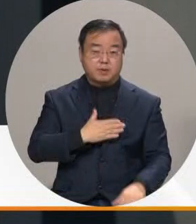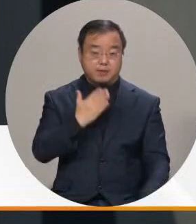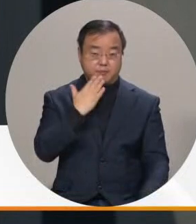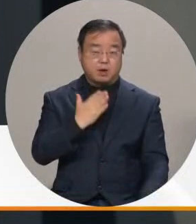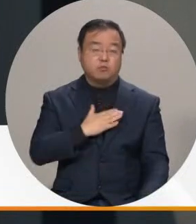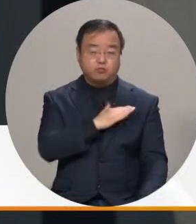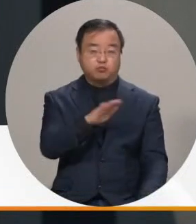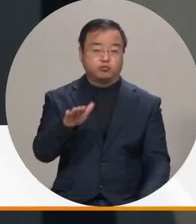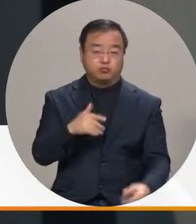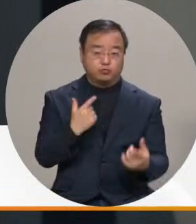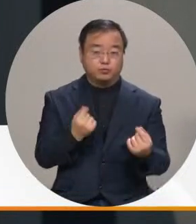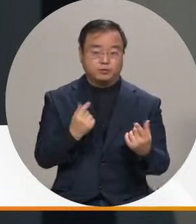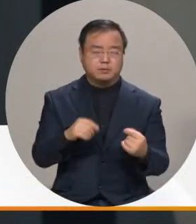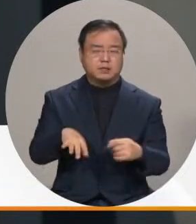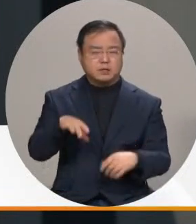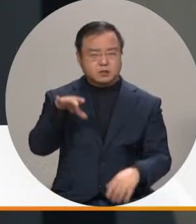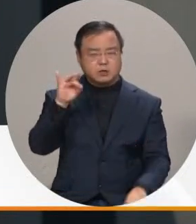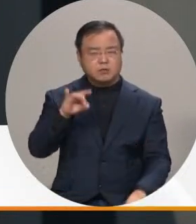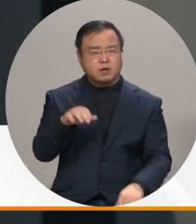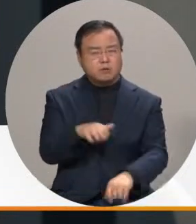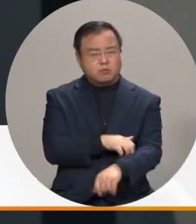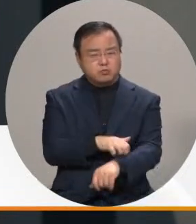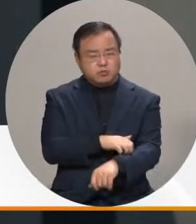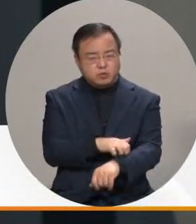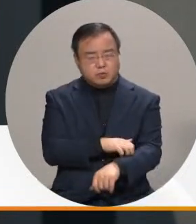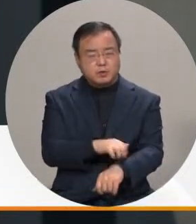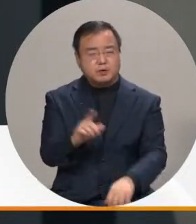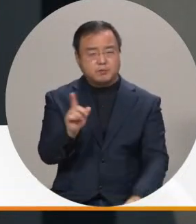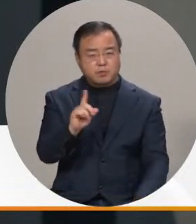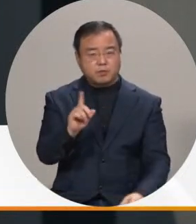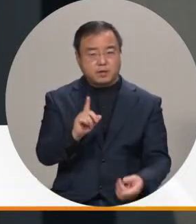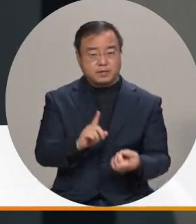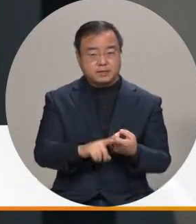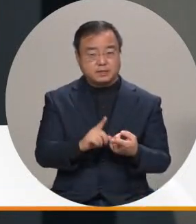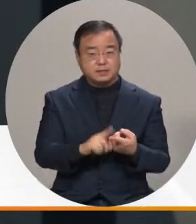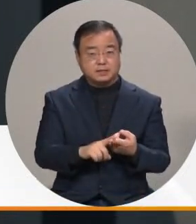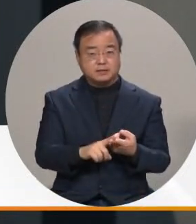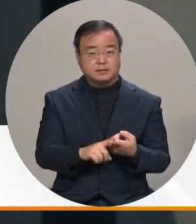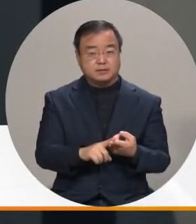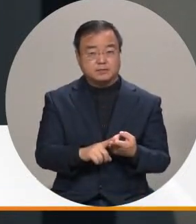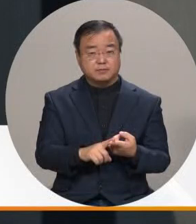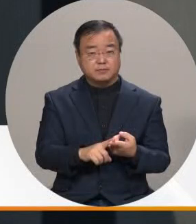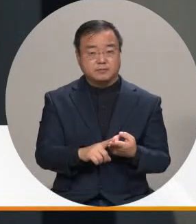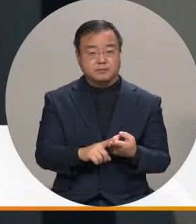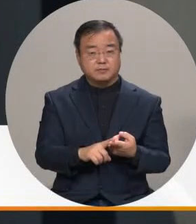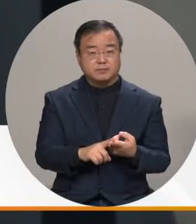하나였습니다 처음에는 어떻게 불편한 점들을